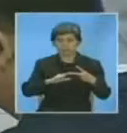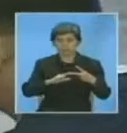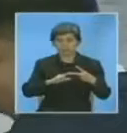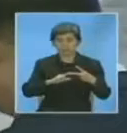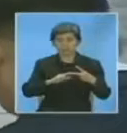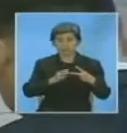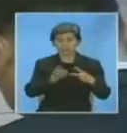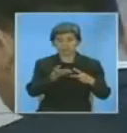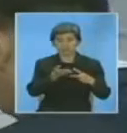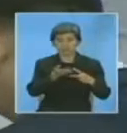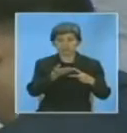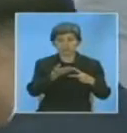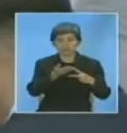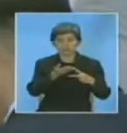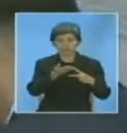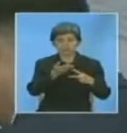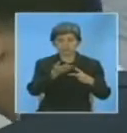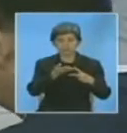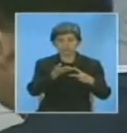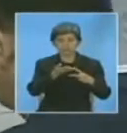จงรัก